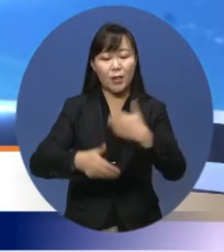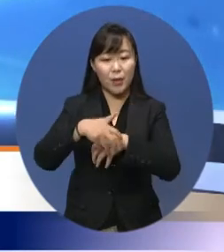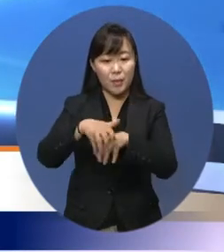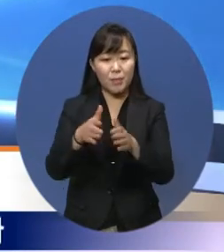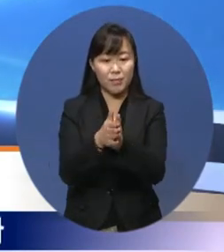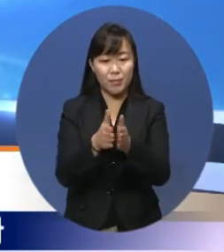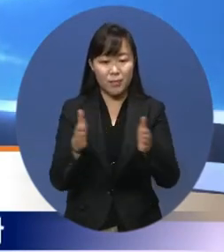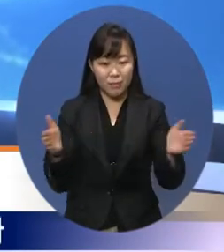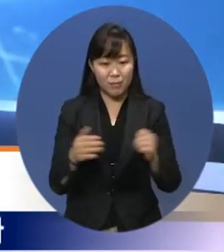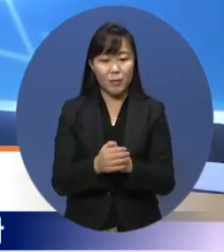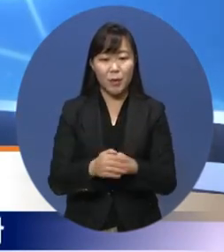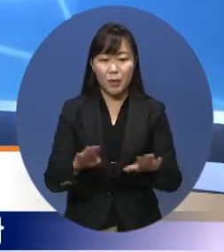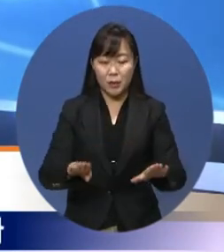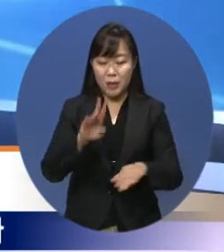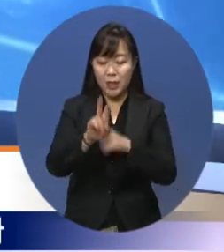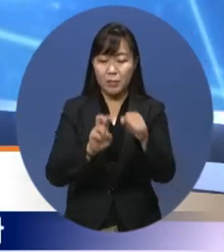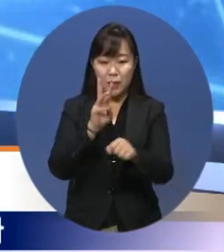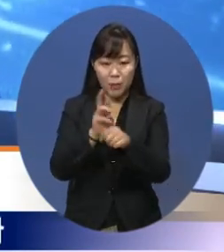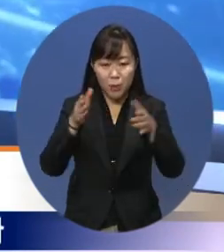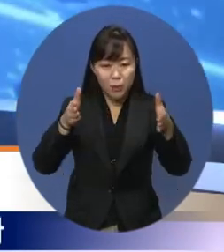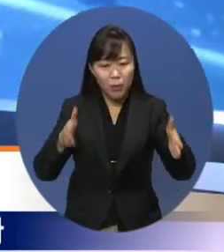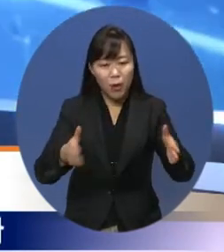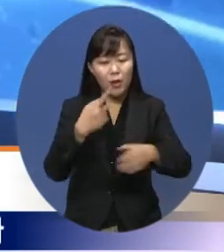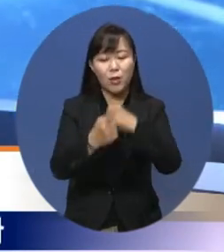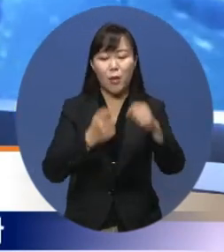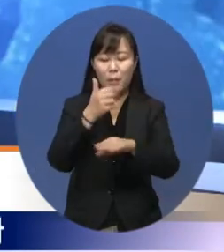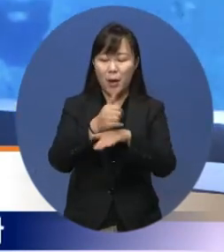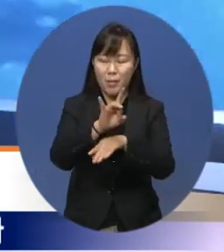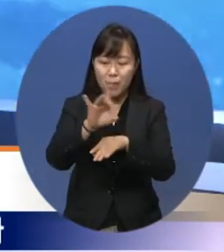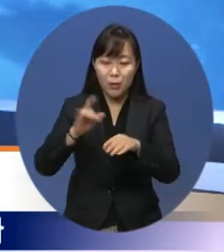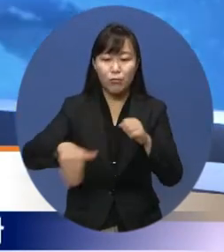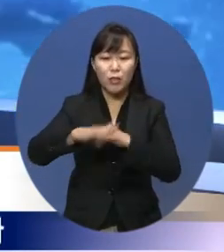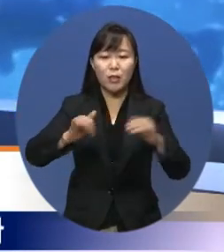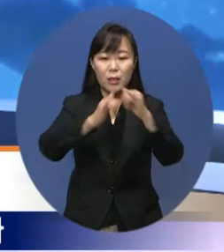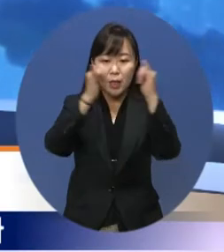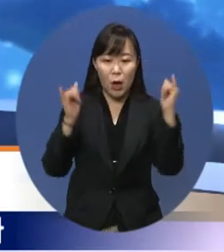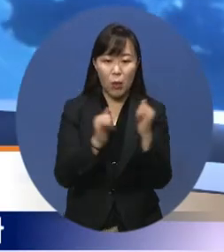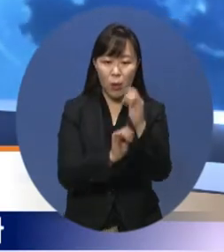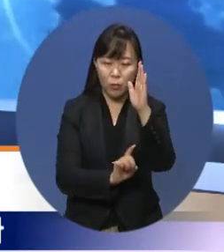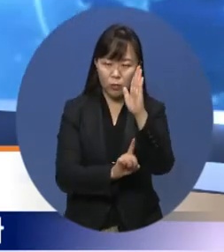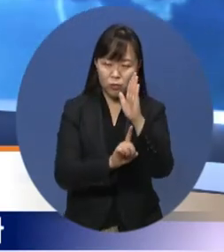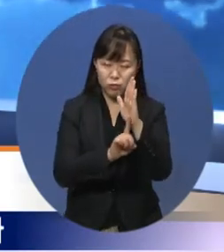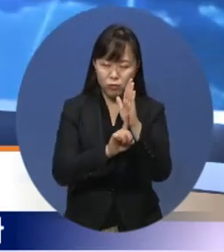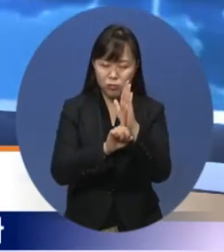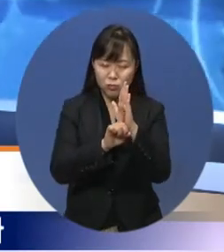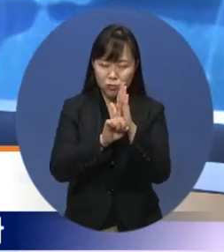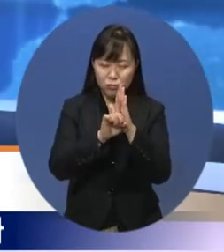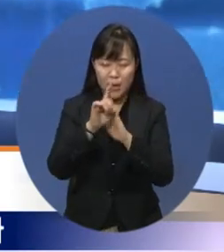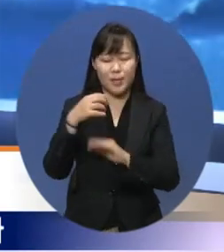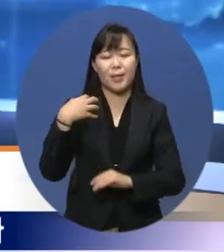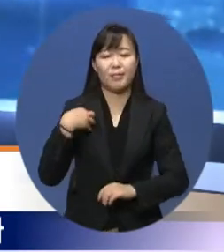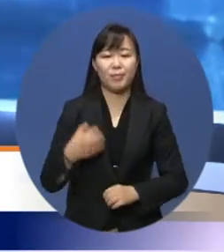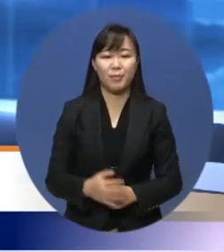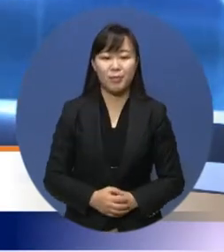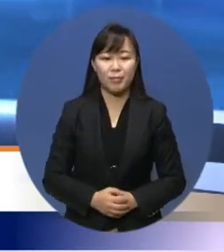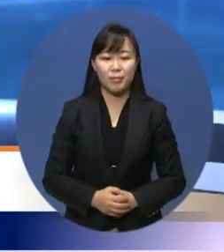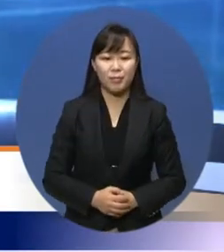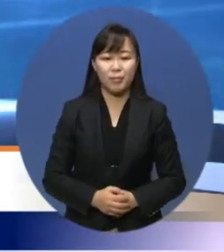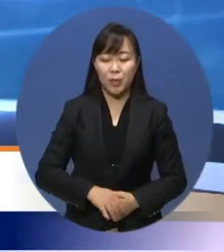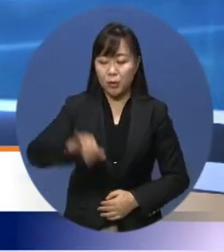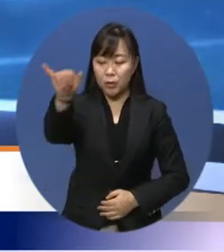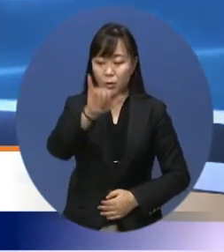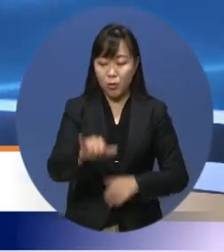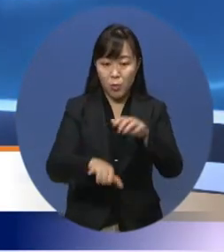시작됐는데요. 벌써 23년째 연말마다 우리 사회 온도를 높이는 역할을 해주고 있습니다.